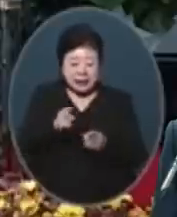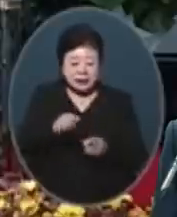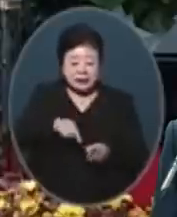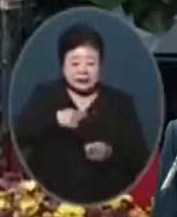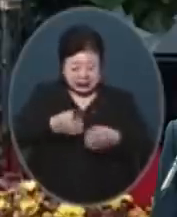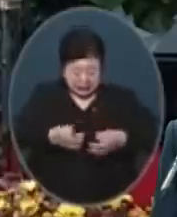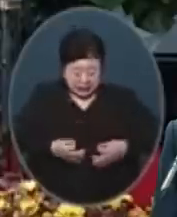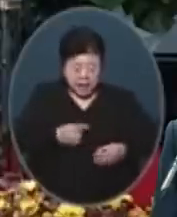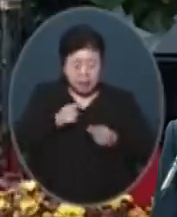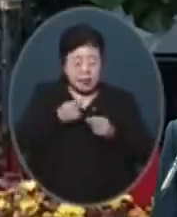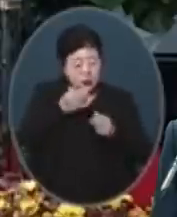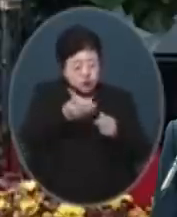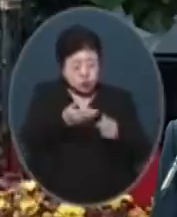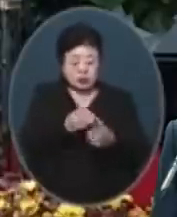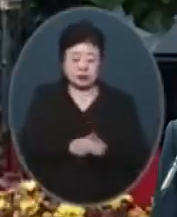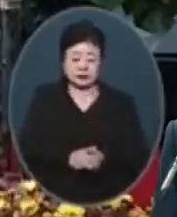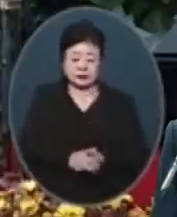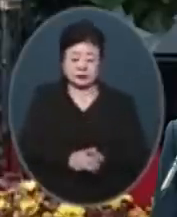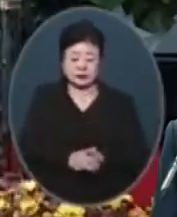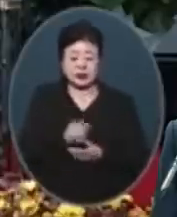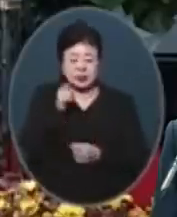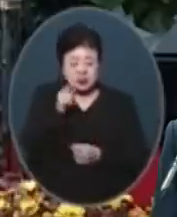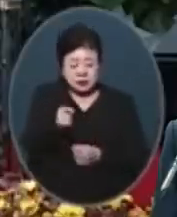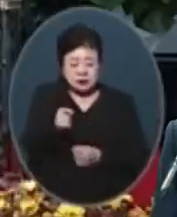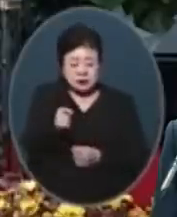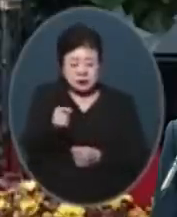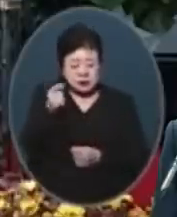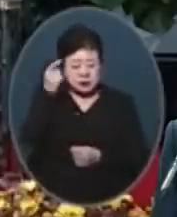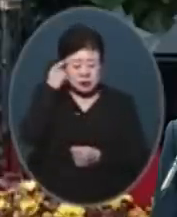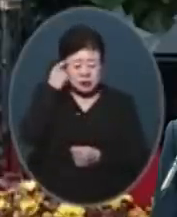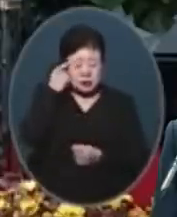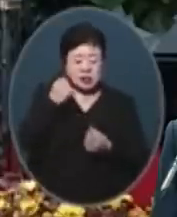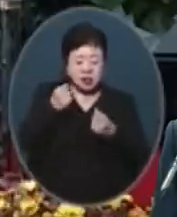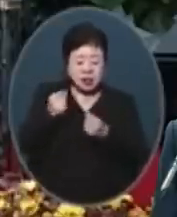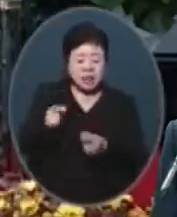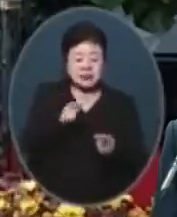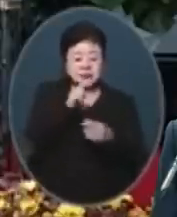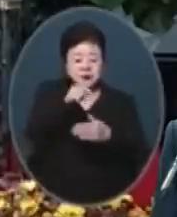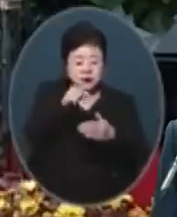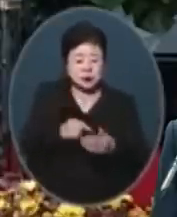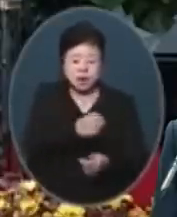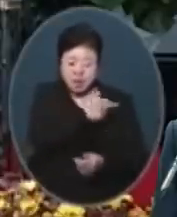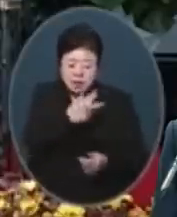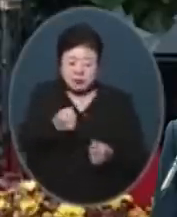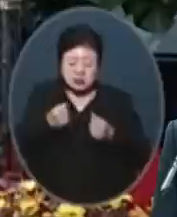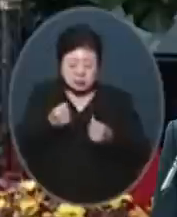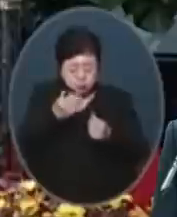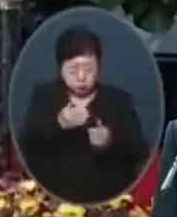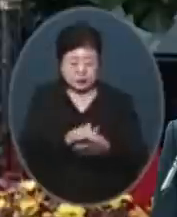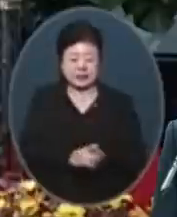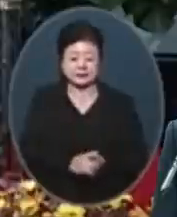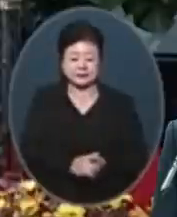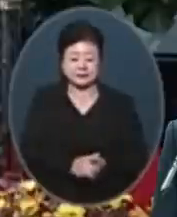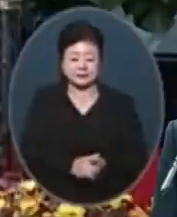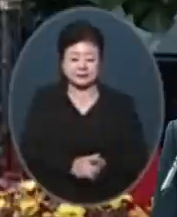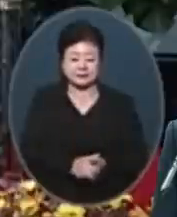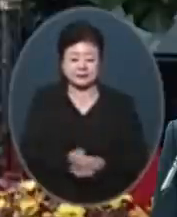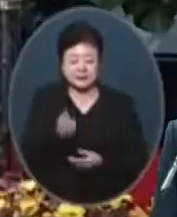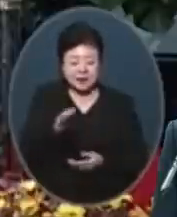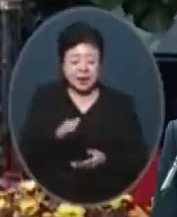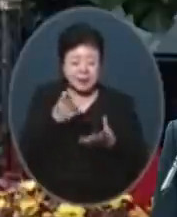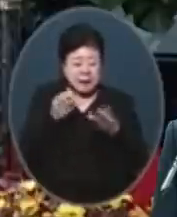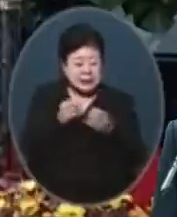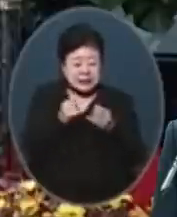자신에게 말하는 것인데 이것이 정신건강과 삶에 큰 영향을 미친다는 것입니다. 그런데